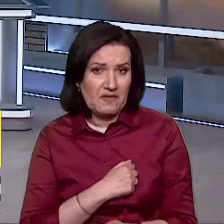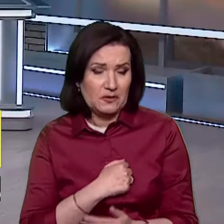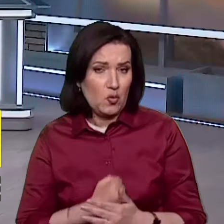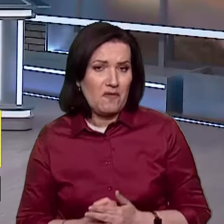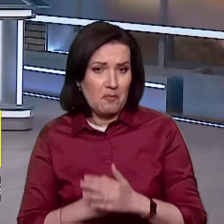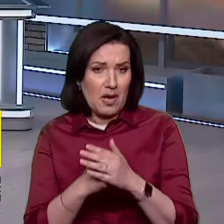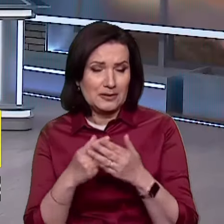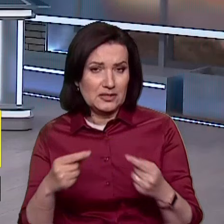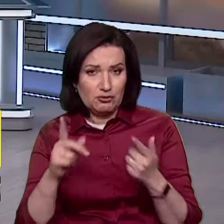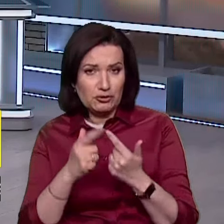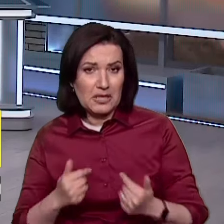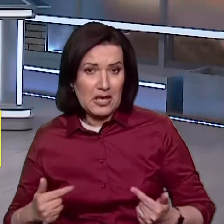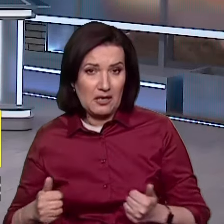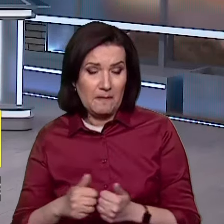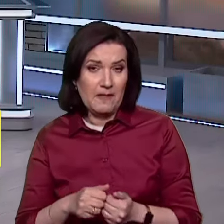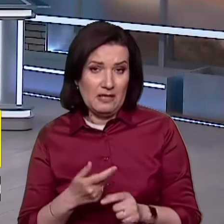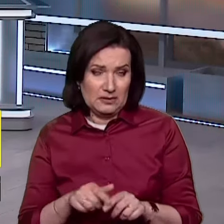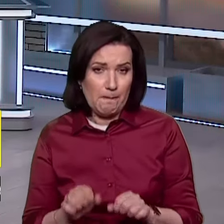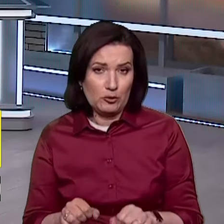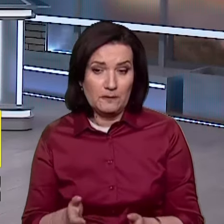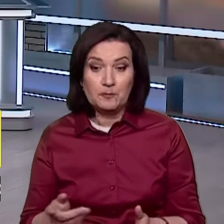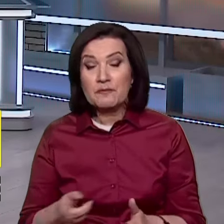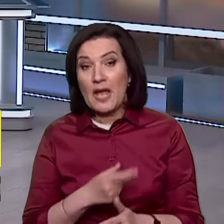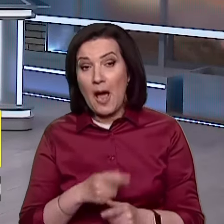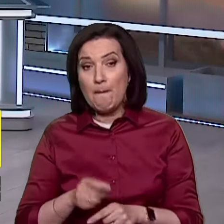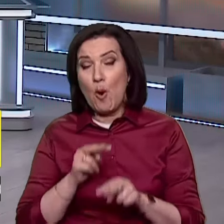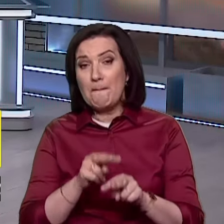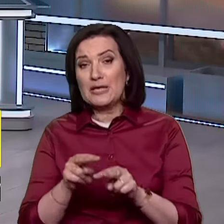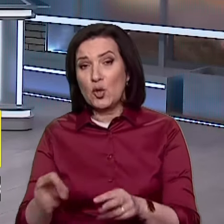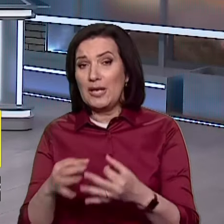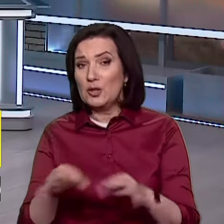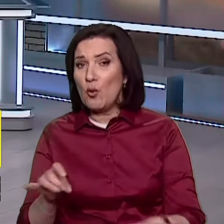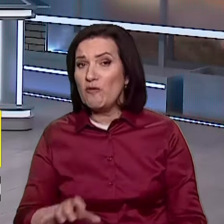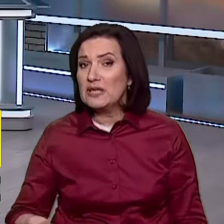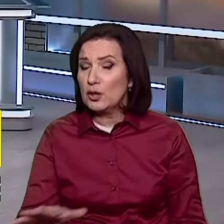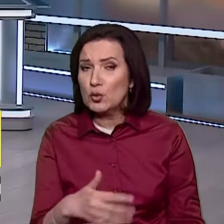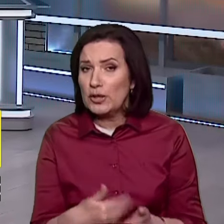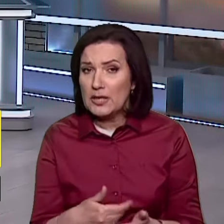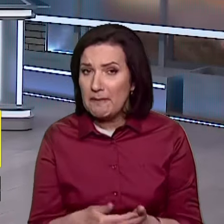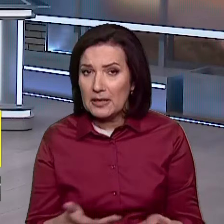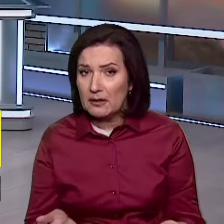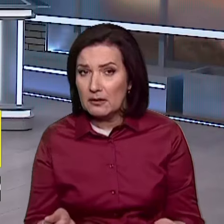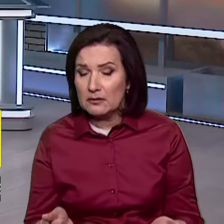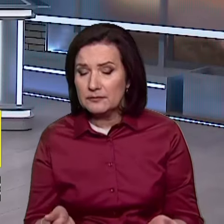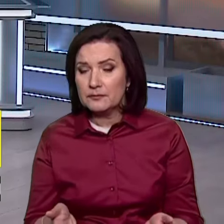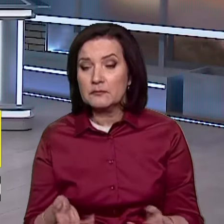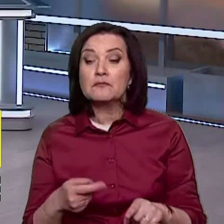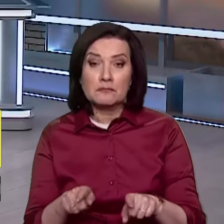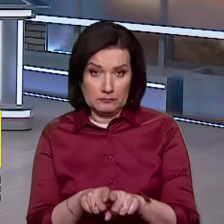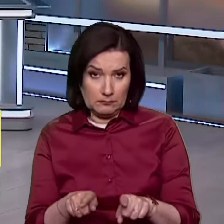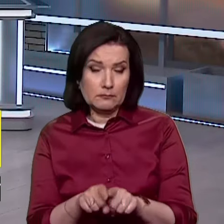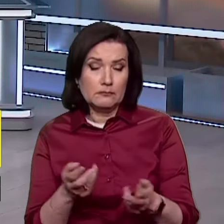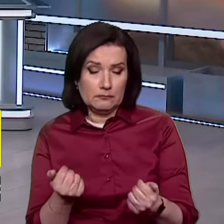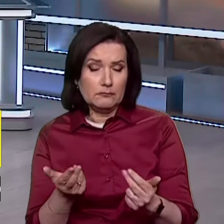військові бази з іншими країнами. Теоретично це можливо. Або патрулювання деокупованих територій, наприклад. Ну, це теж